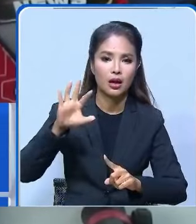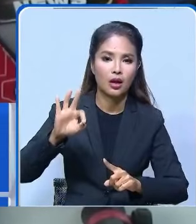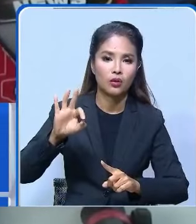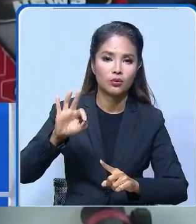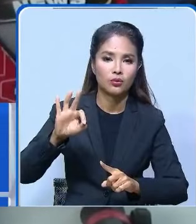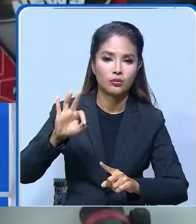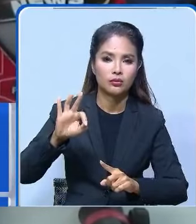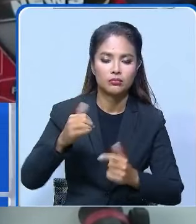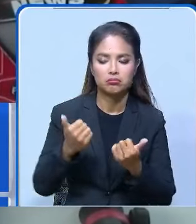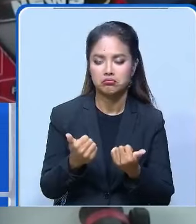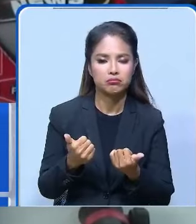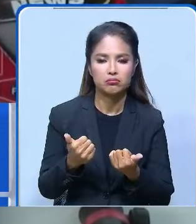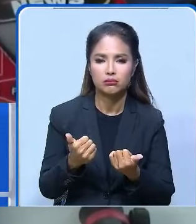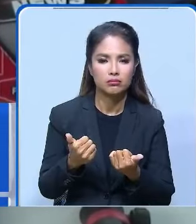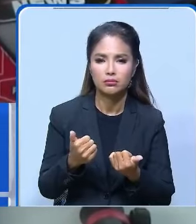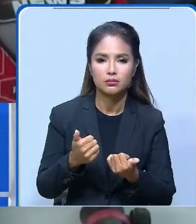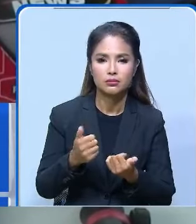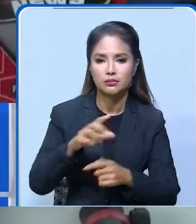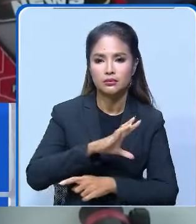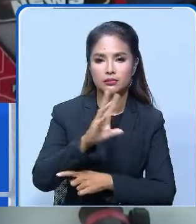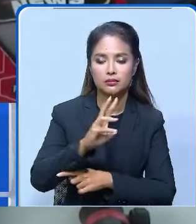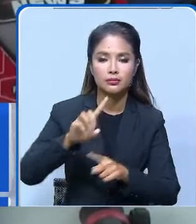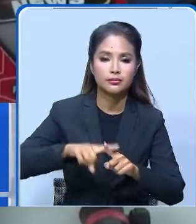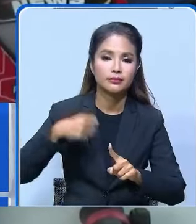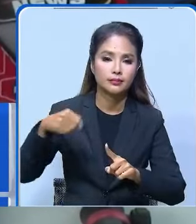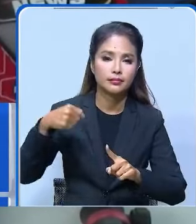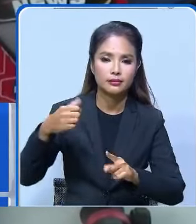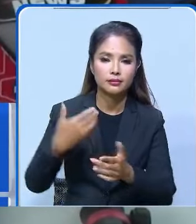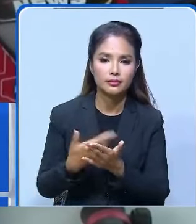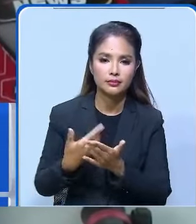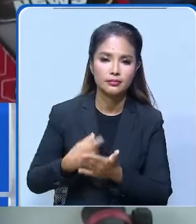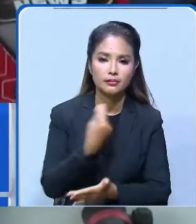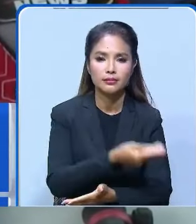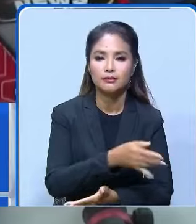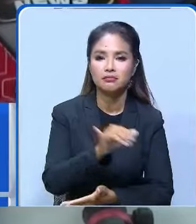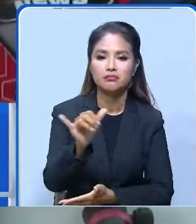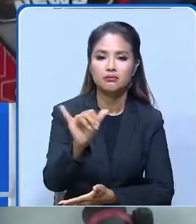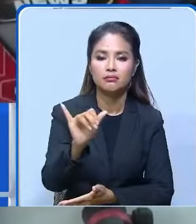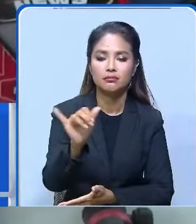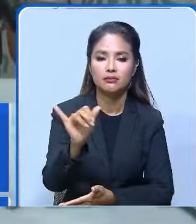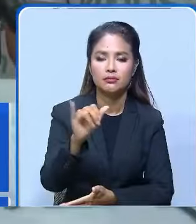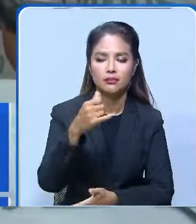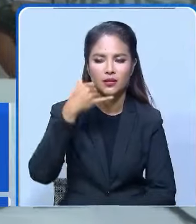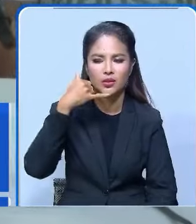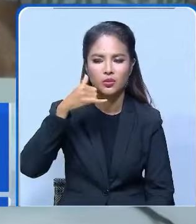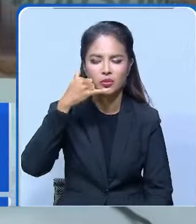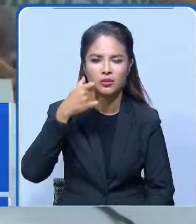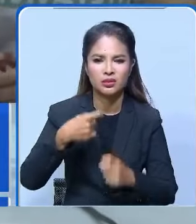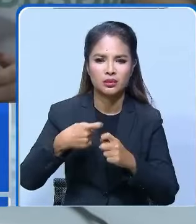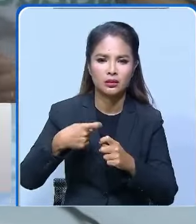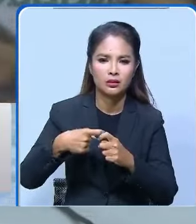งตอนนี้เนี่ยวันที่เท่าไหร่แล้ววะ วันนี้วันที่6 เออยังไม่ได้เงินเลยครับแล้วก็ติดต่อไม่ได้ด้วยและกังวลว่าจะไม่ได้เงินคืนครับ